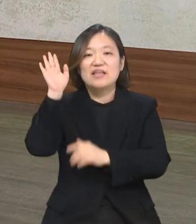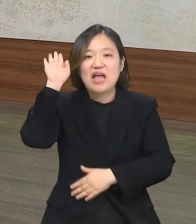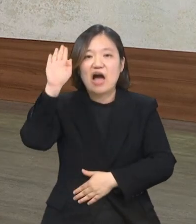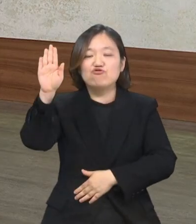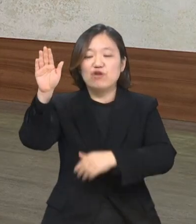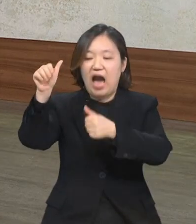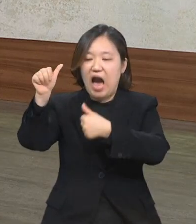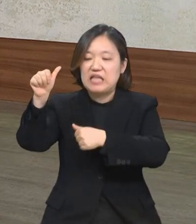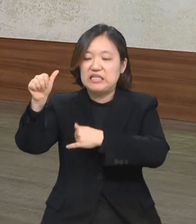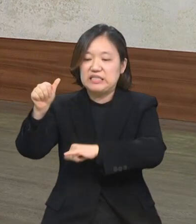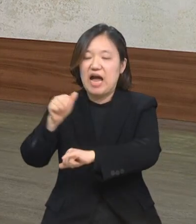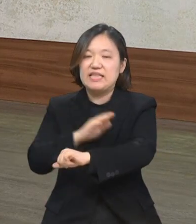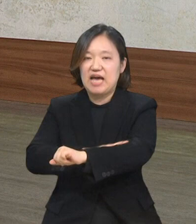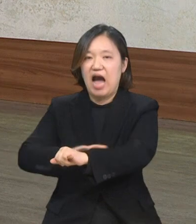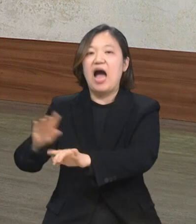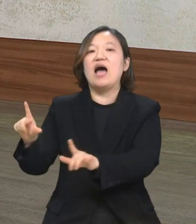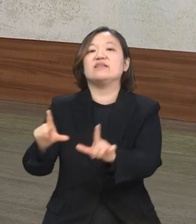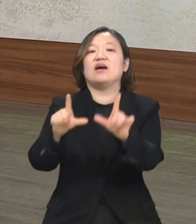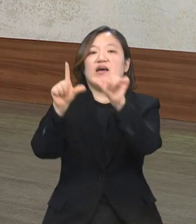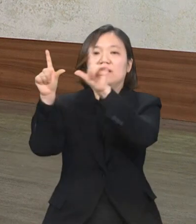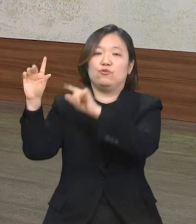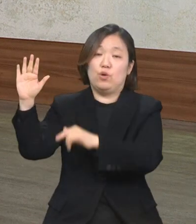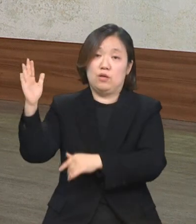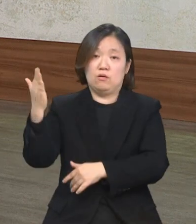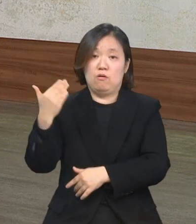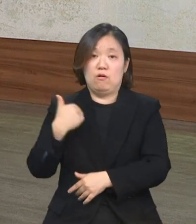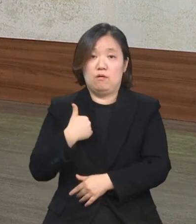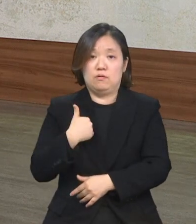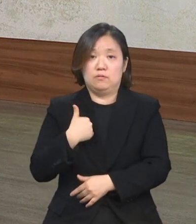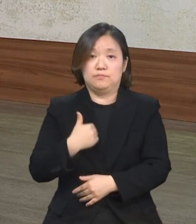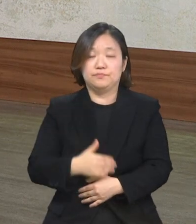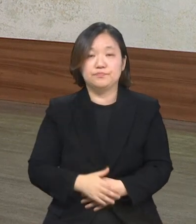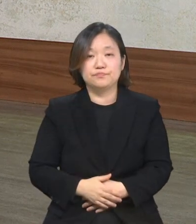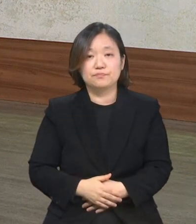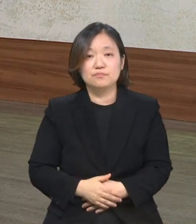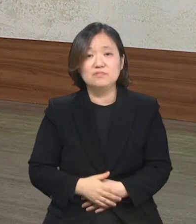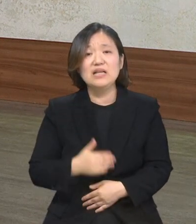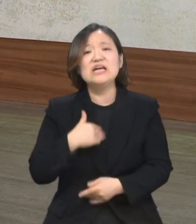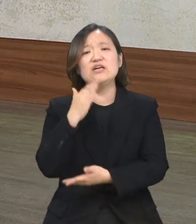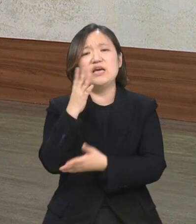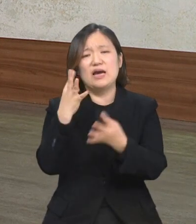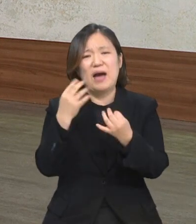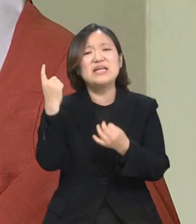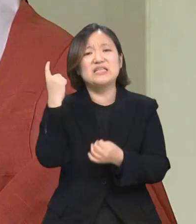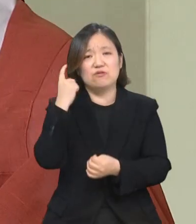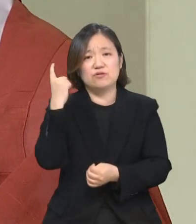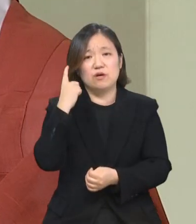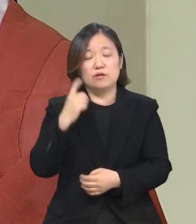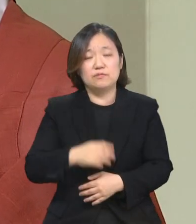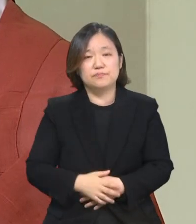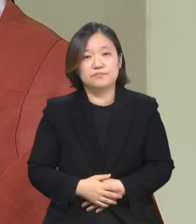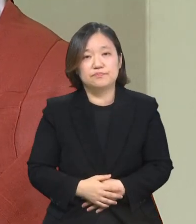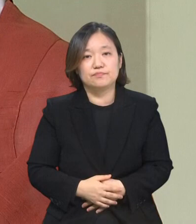자주자주 목격하시게 된대요 그런 얘기를 제가 여러 번 들었어요